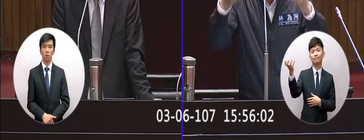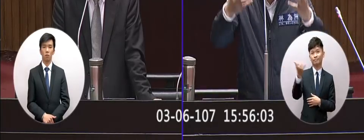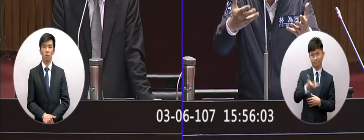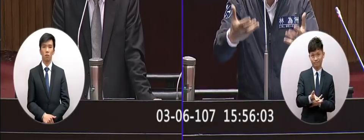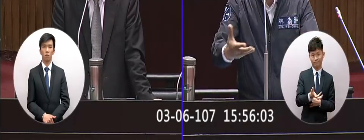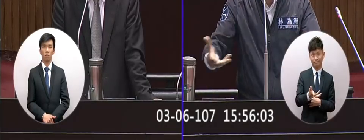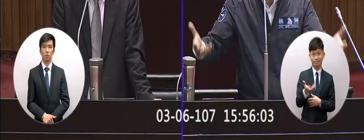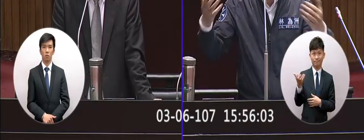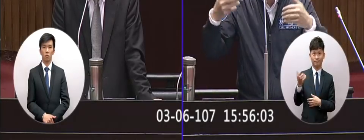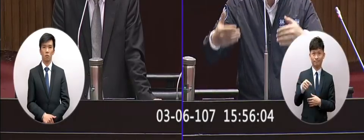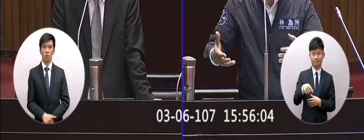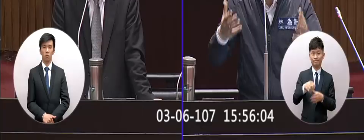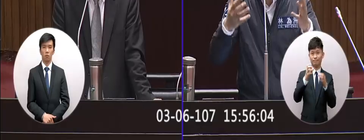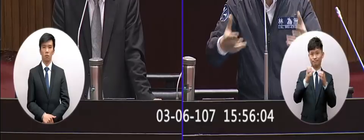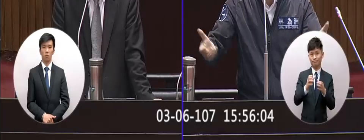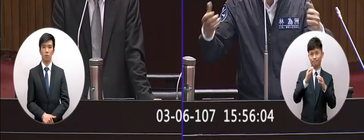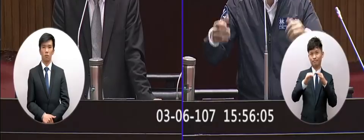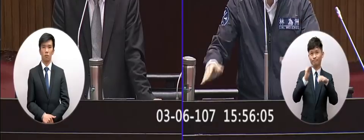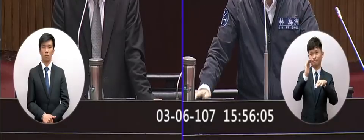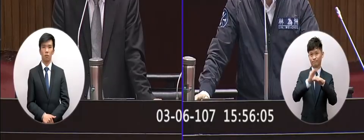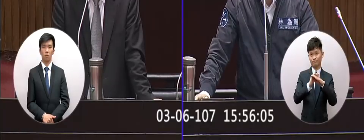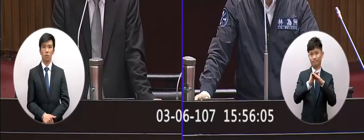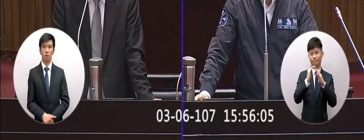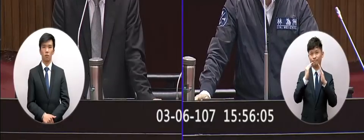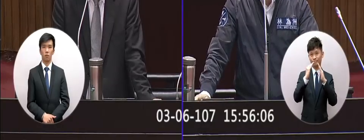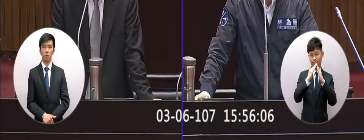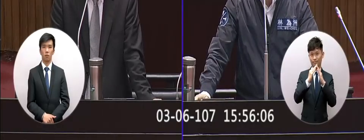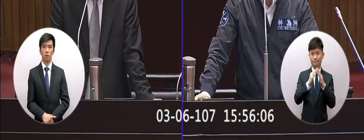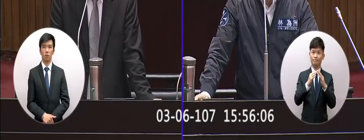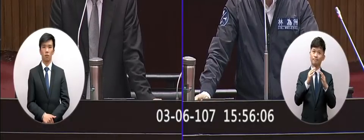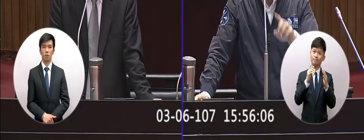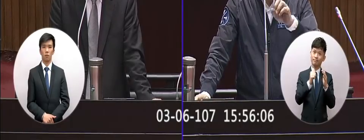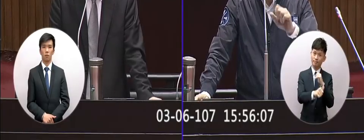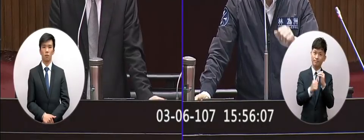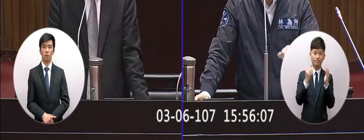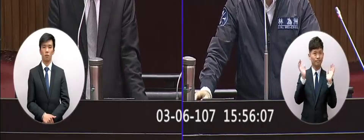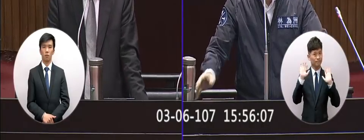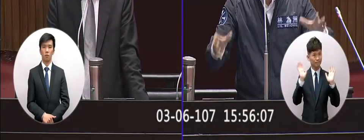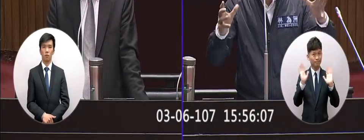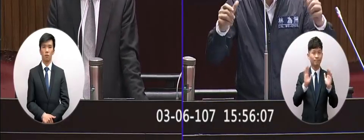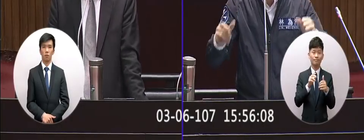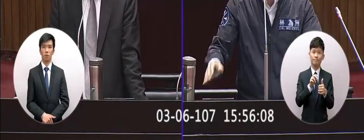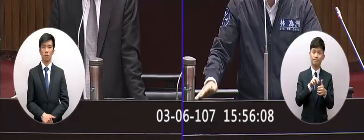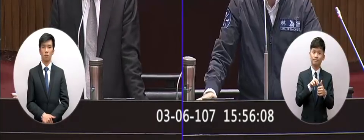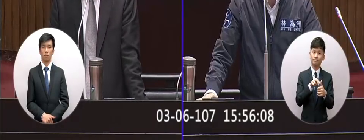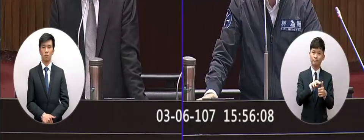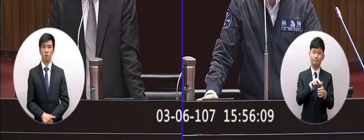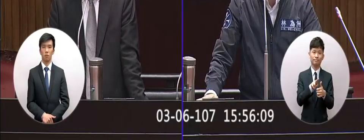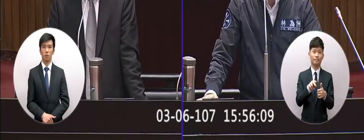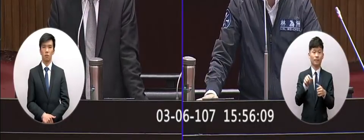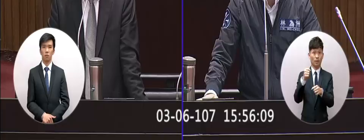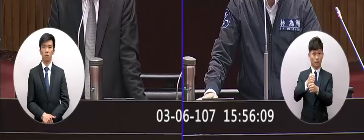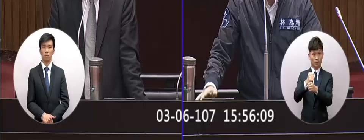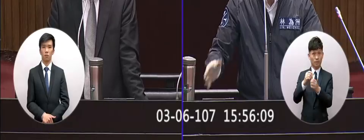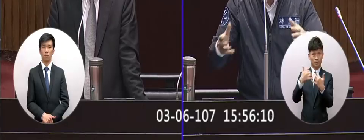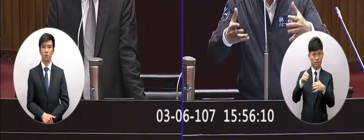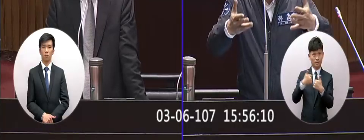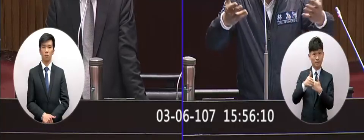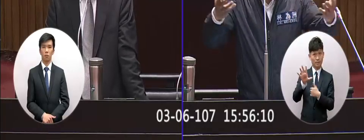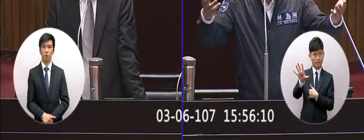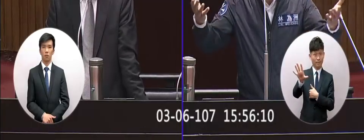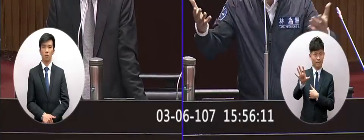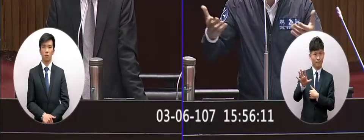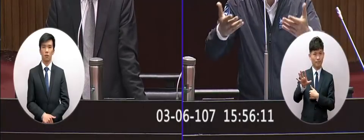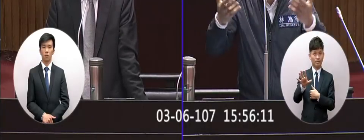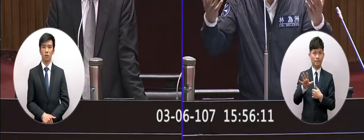来，后来他们就养儿育女，就在那边落地生根了。我的意思就是说，他提供的就业机会是